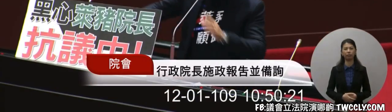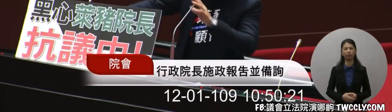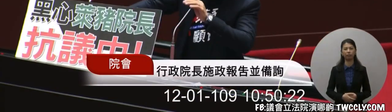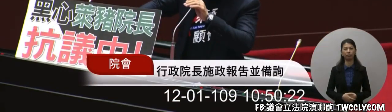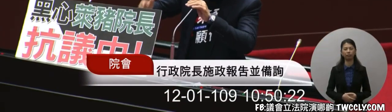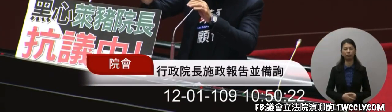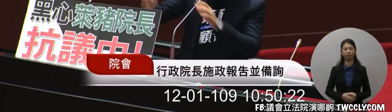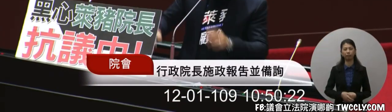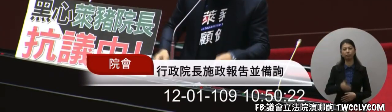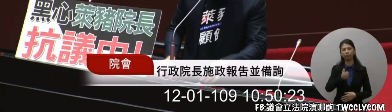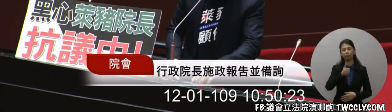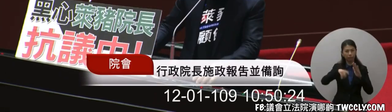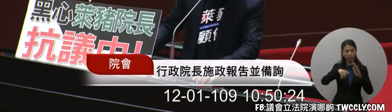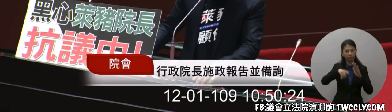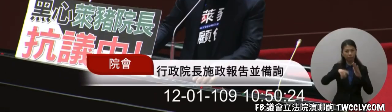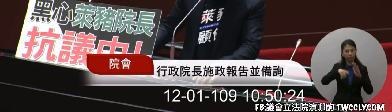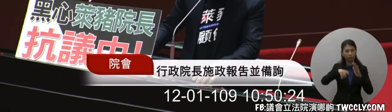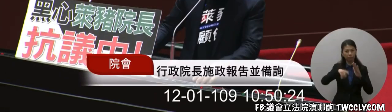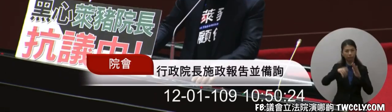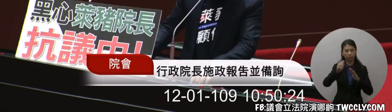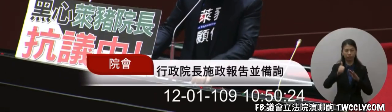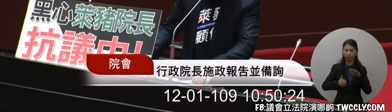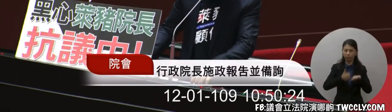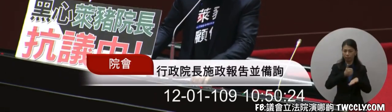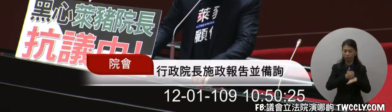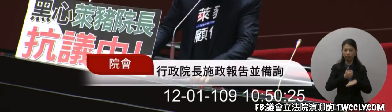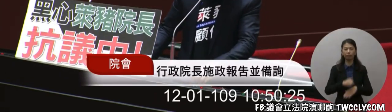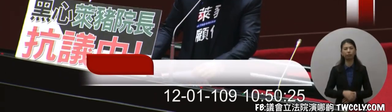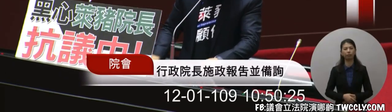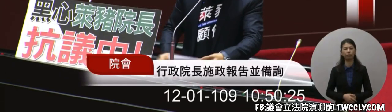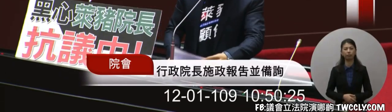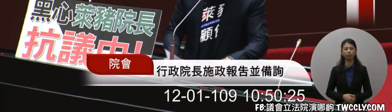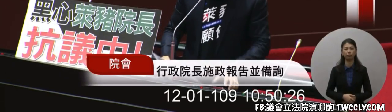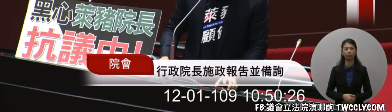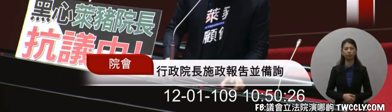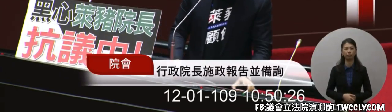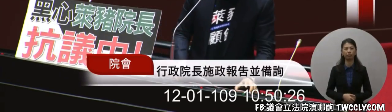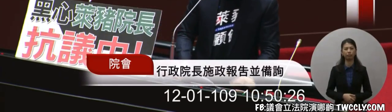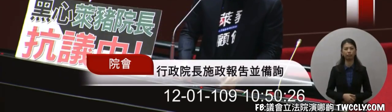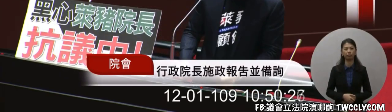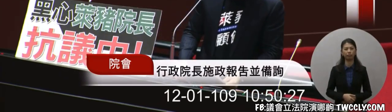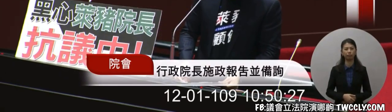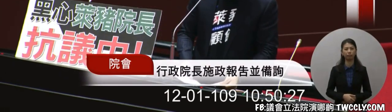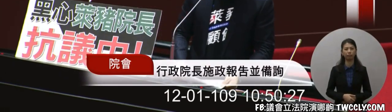主席，谢谢，麻烦请苏贞昌院长。 请苏院长。